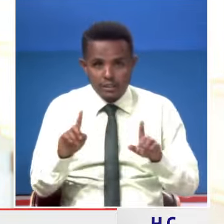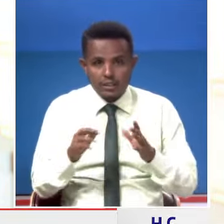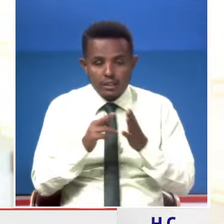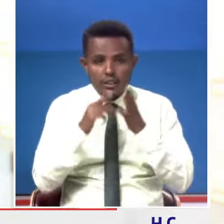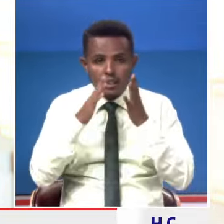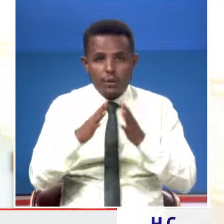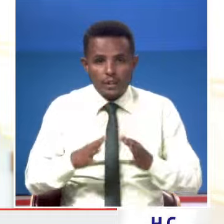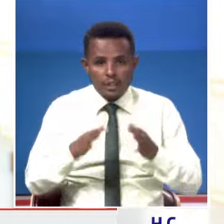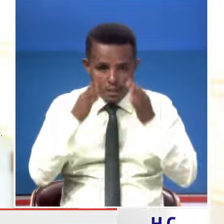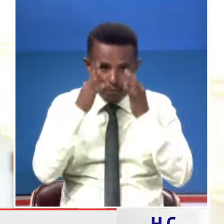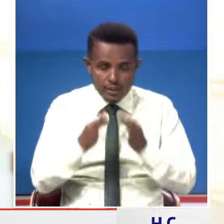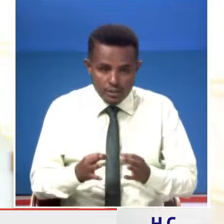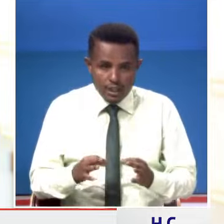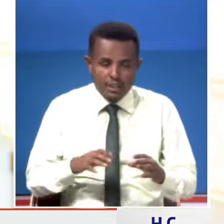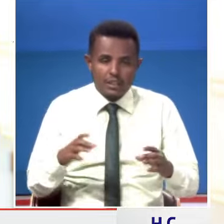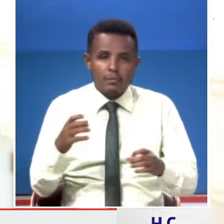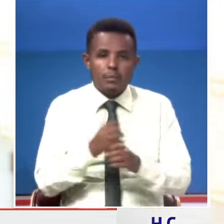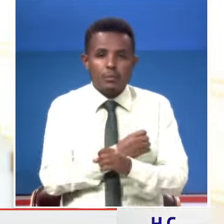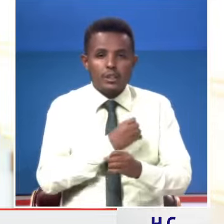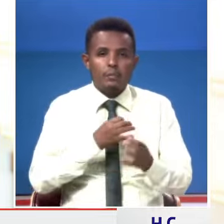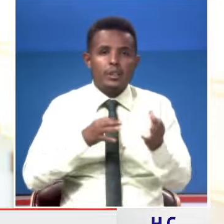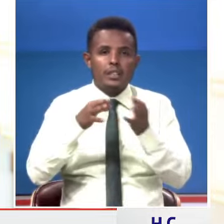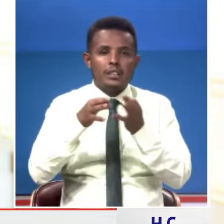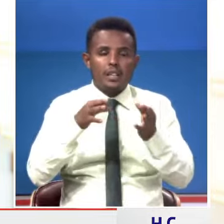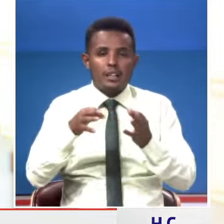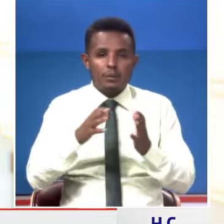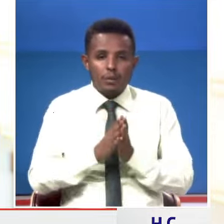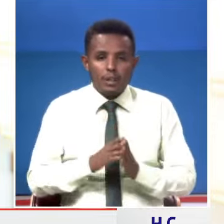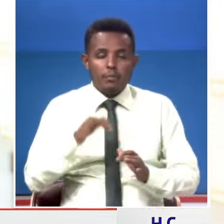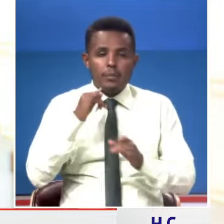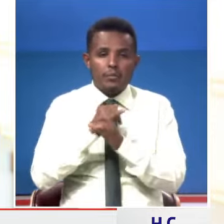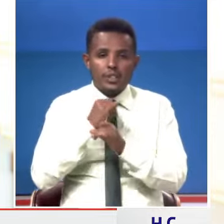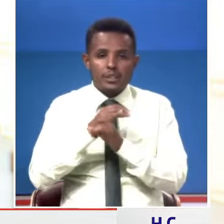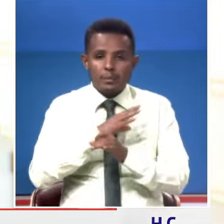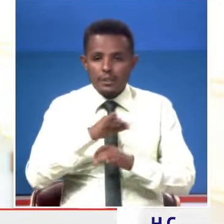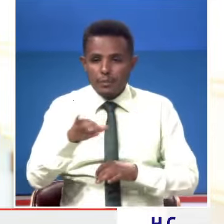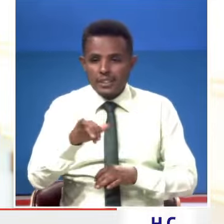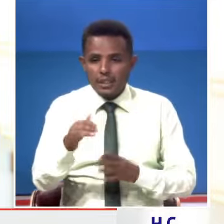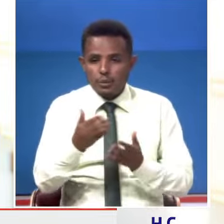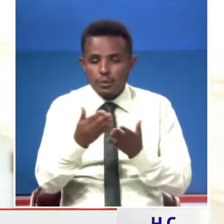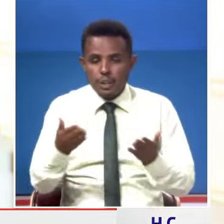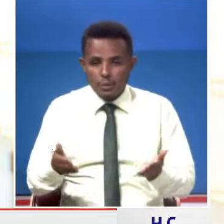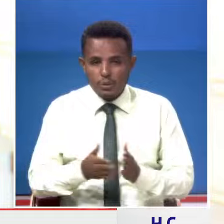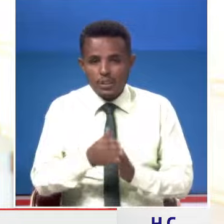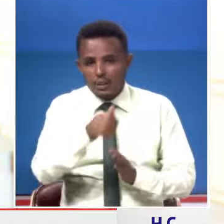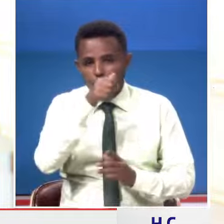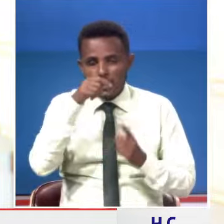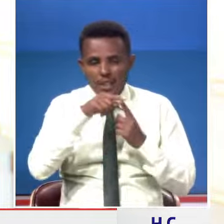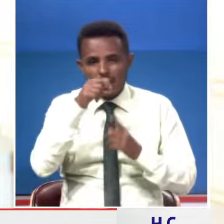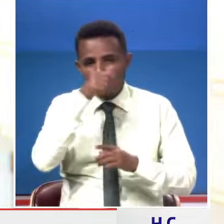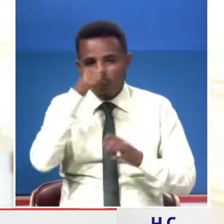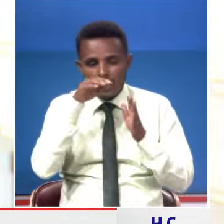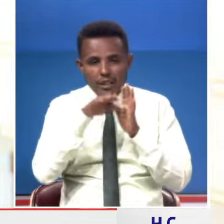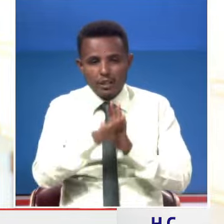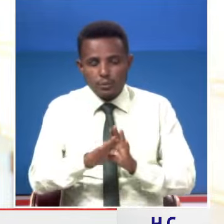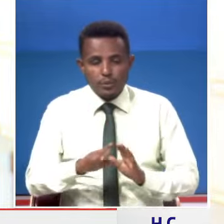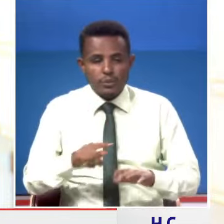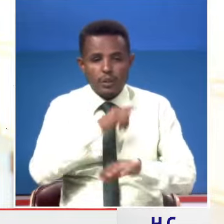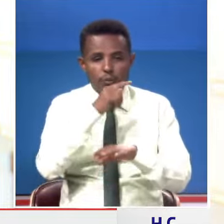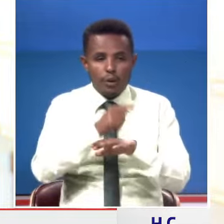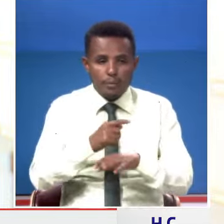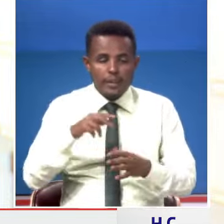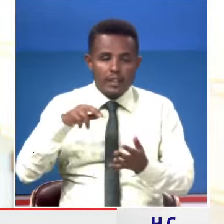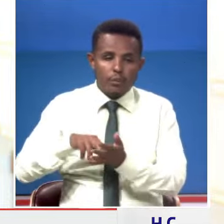እርምጃ እንደሚወሰድባቸውም ተናግረዋል። እንግዲህ በኢንቨስትመንትና መሰል ጉዳዮች ወደ ኢትዮጵያ ገብተው ተቋም